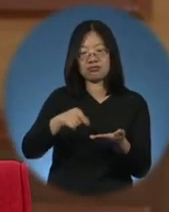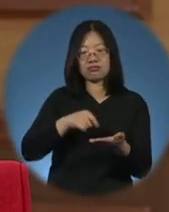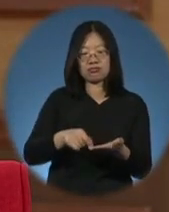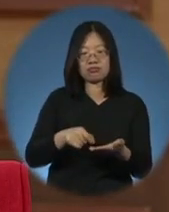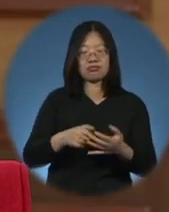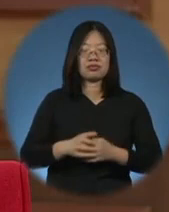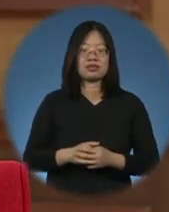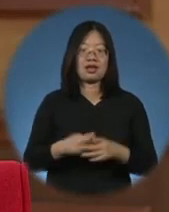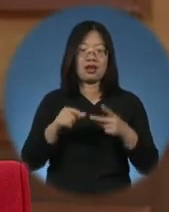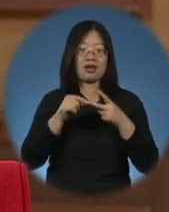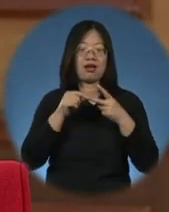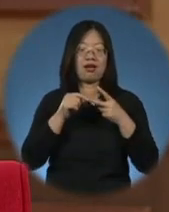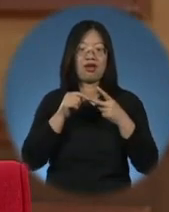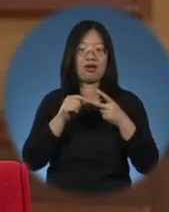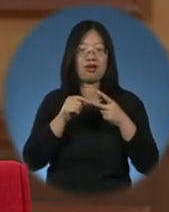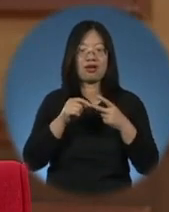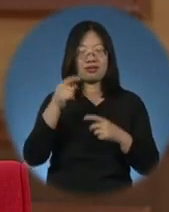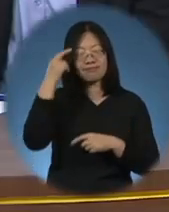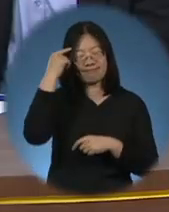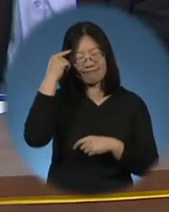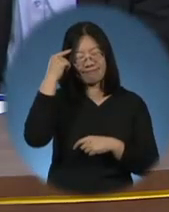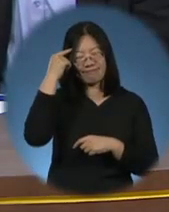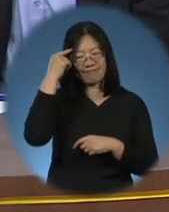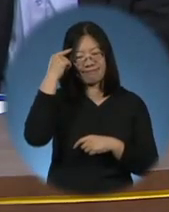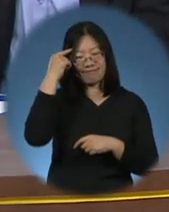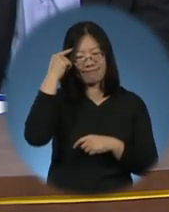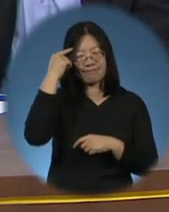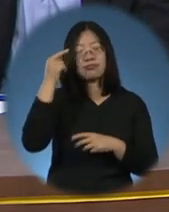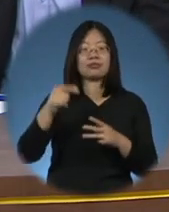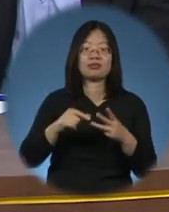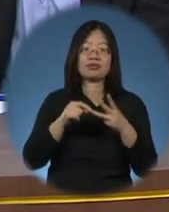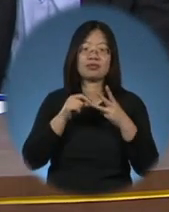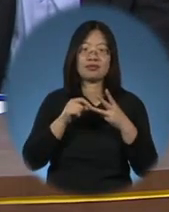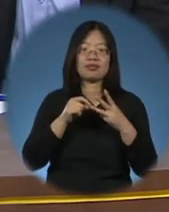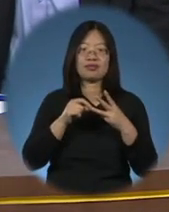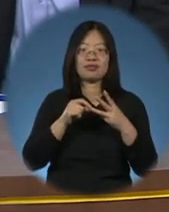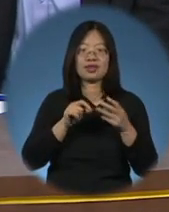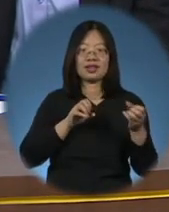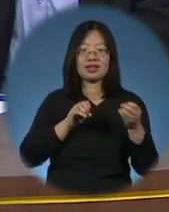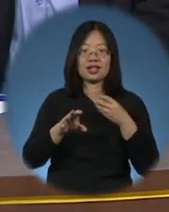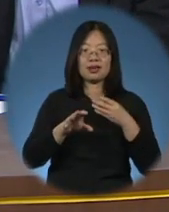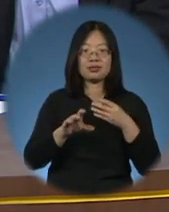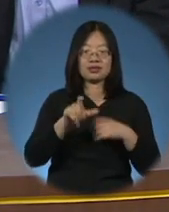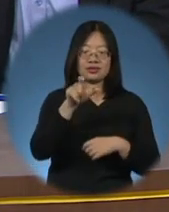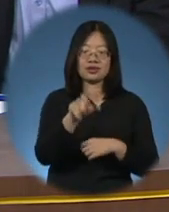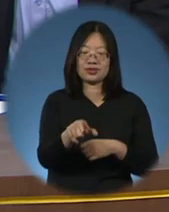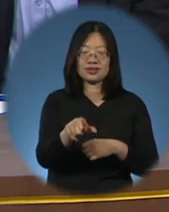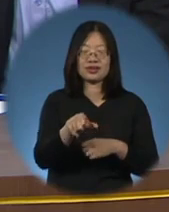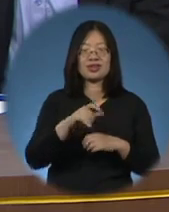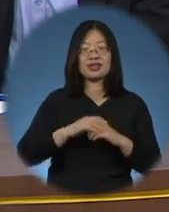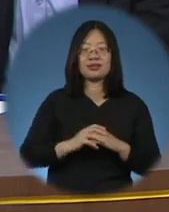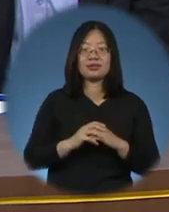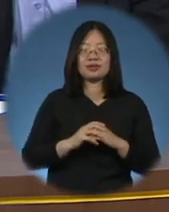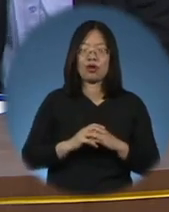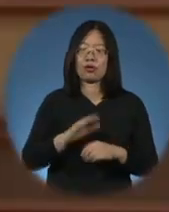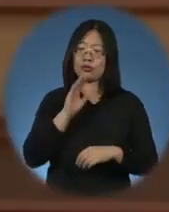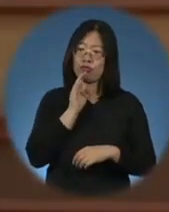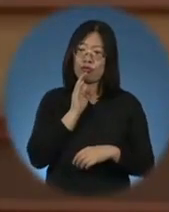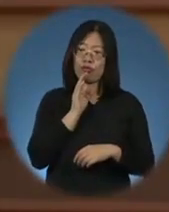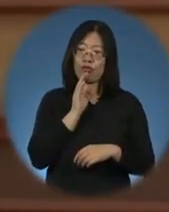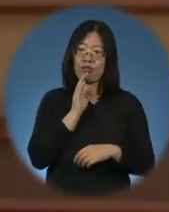문제를 종이에 쓴다. 예, 2번. 예. 골똘히 생각한다. 예. 3번. 답을 종이에 쓴다. 아,